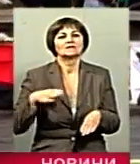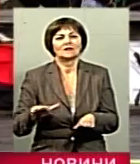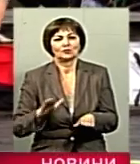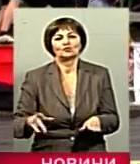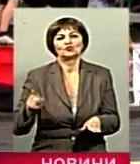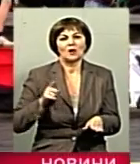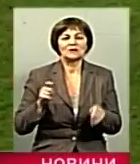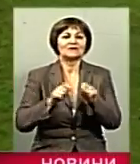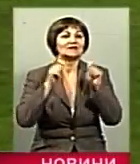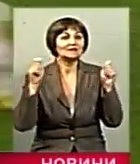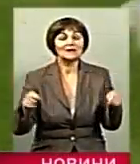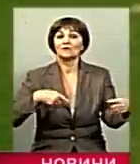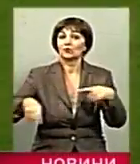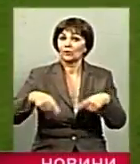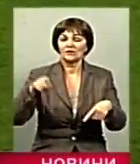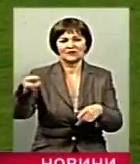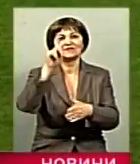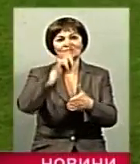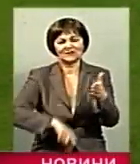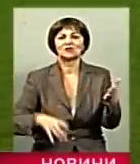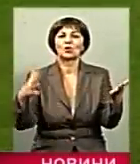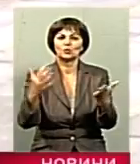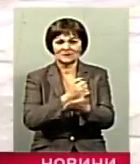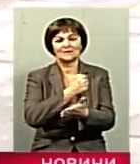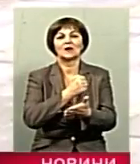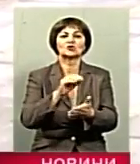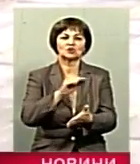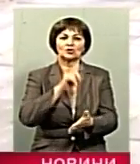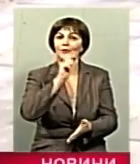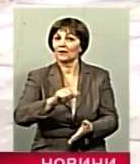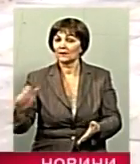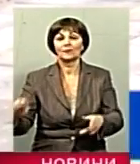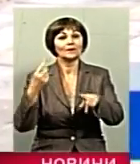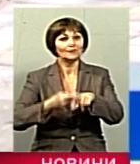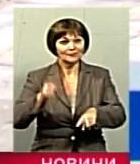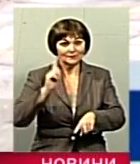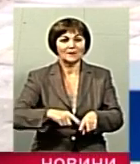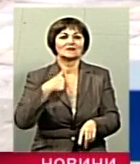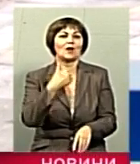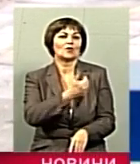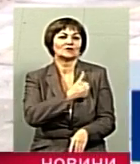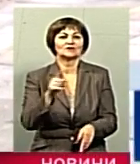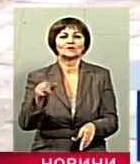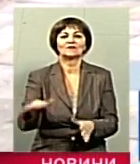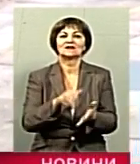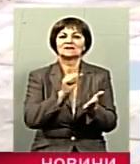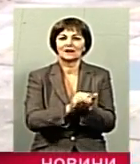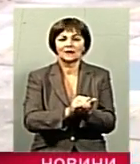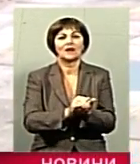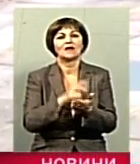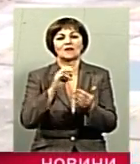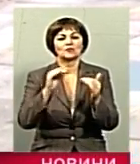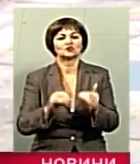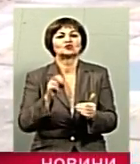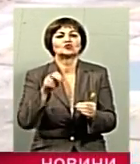відкриття футбольного сезону, адже вони вірять в успіх житомирян. В цьому колі я хотів би, хоча б, щоб вони зайняли не нижче, ніж